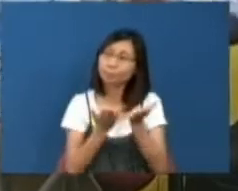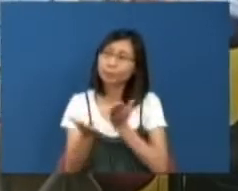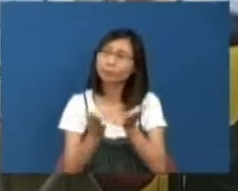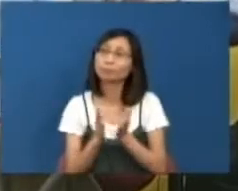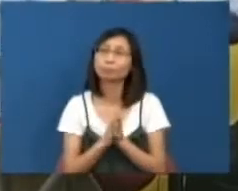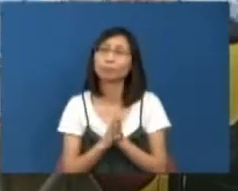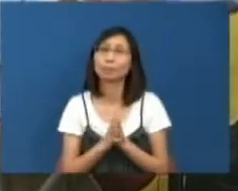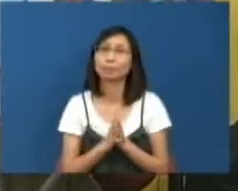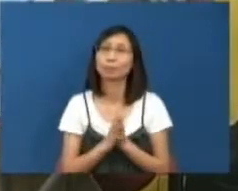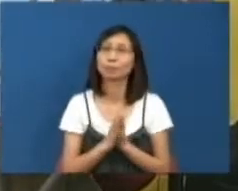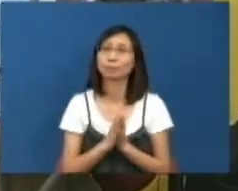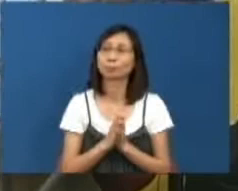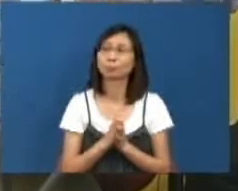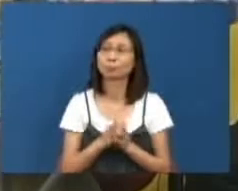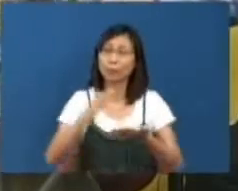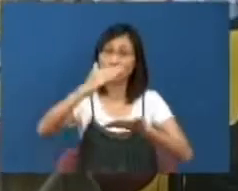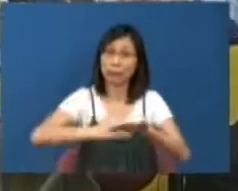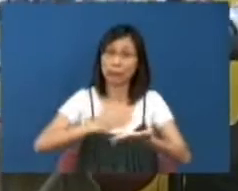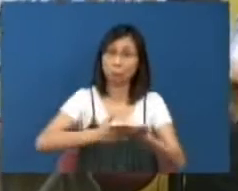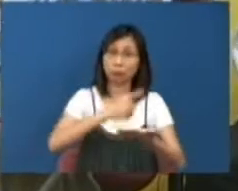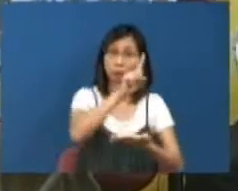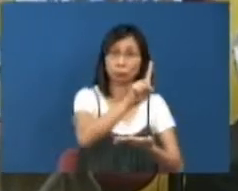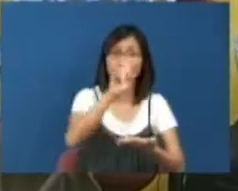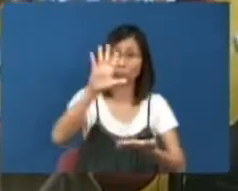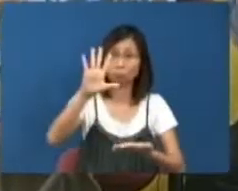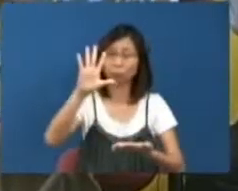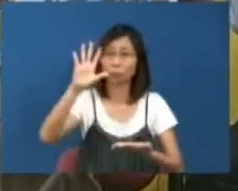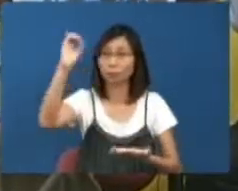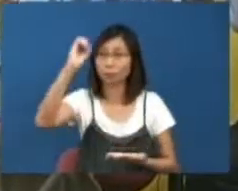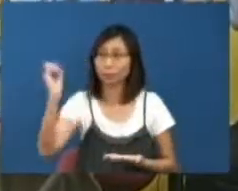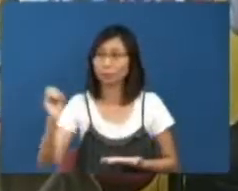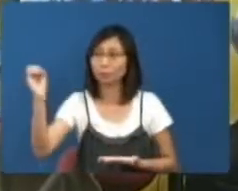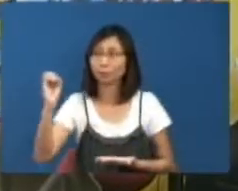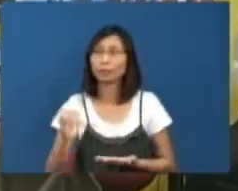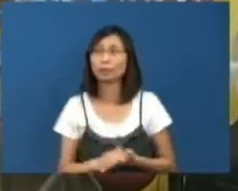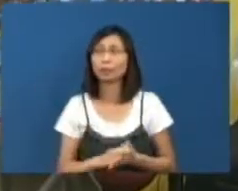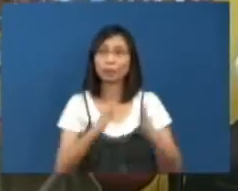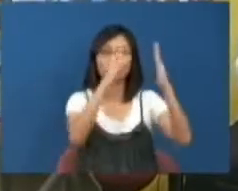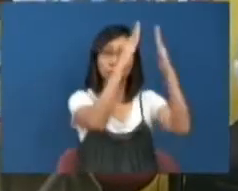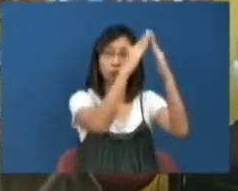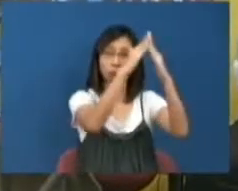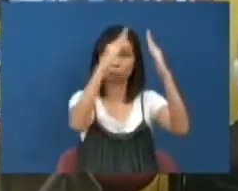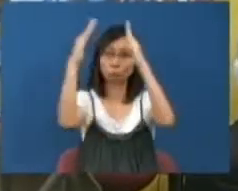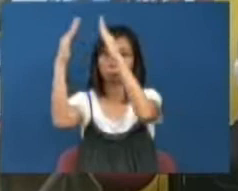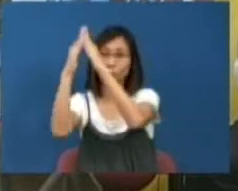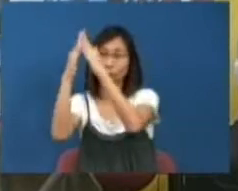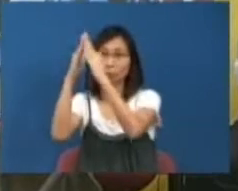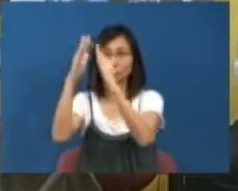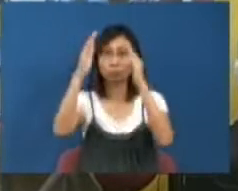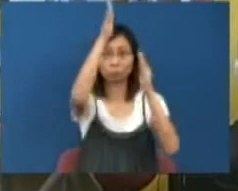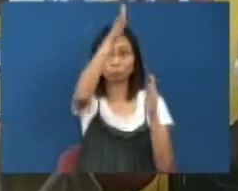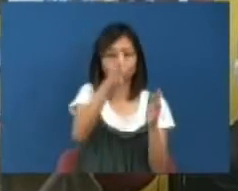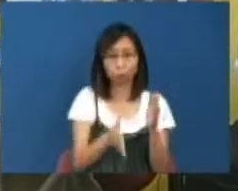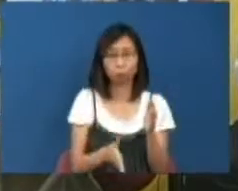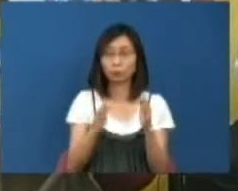譬如節能到去到話 15% 就喺呢兩棟大廈就做三隻呢啲 wind turbine 啦。咁如果相